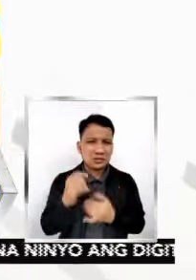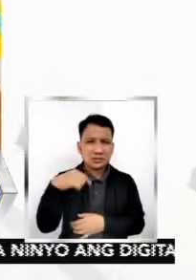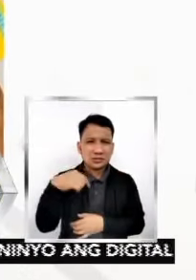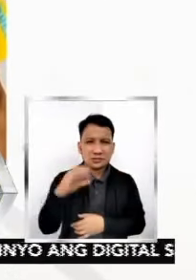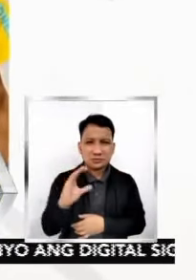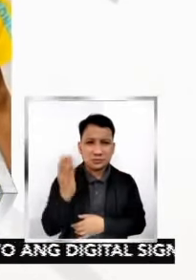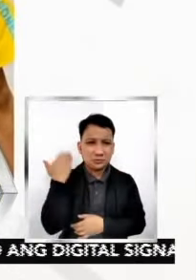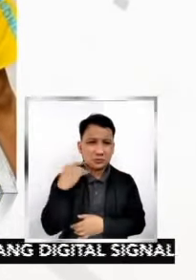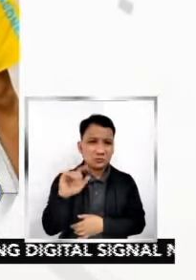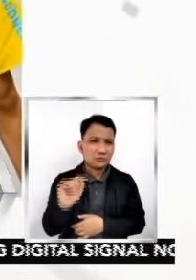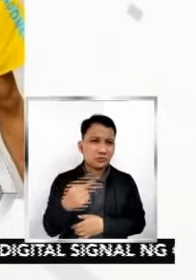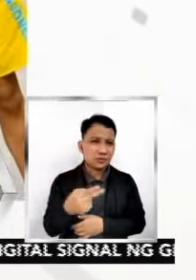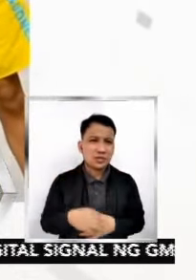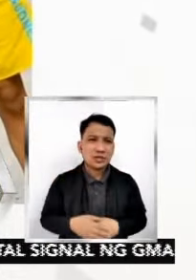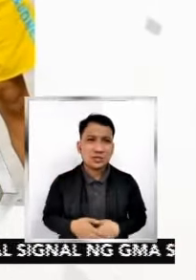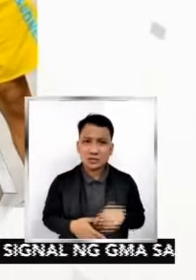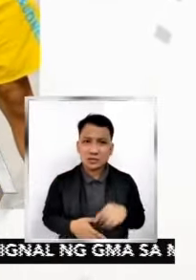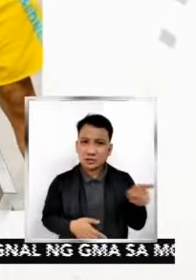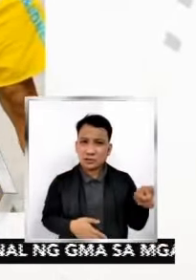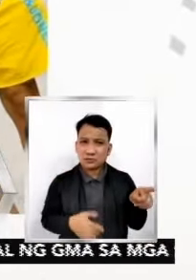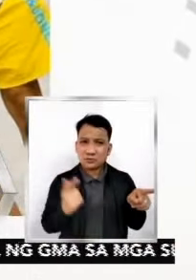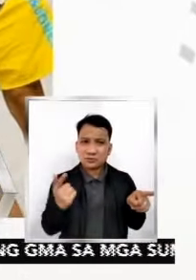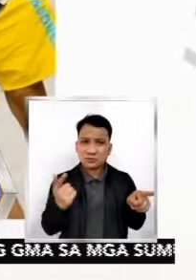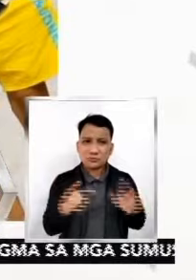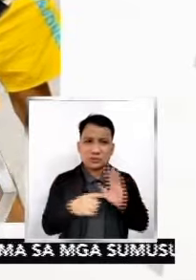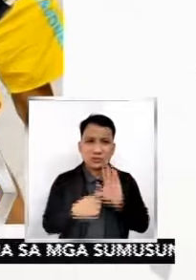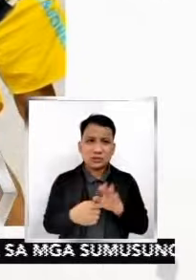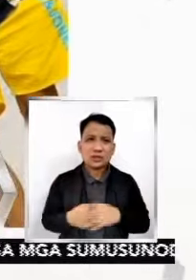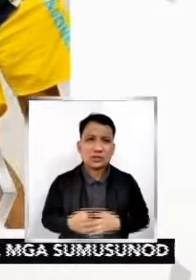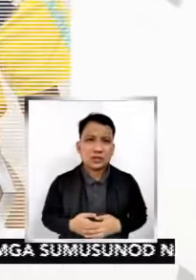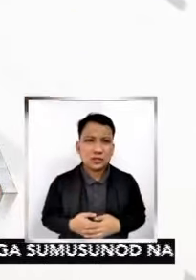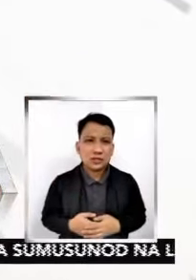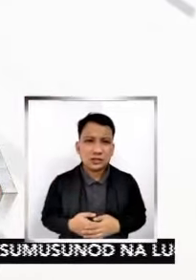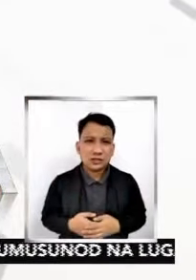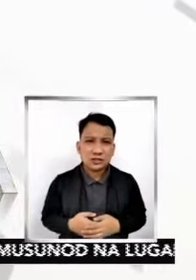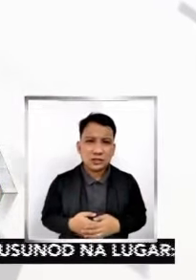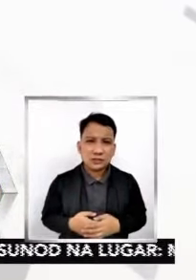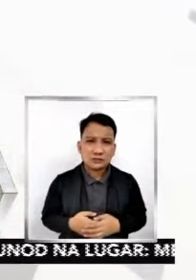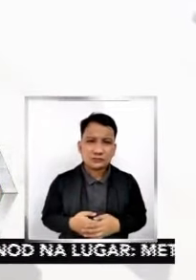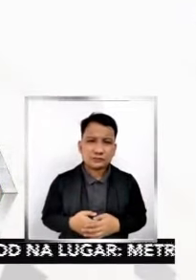Ang 21-anyos na miyembro ng LGBTQI community na si